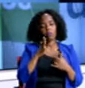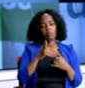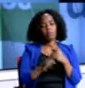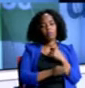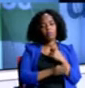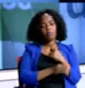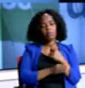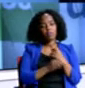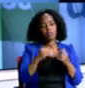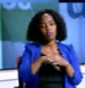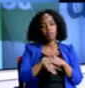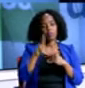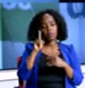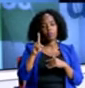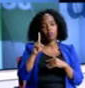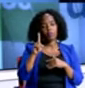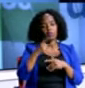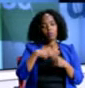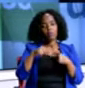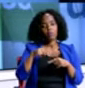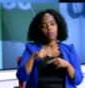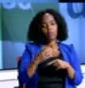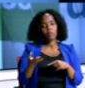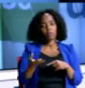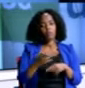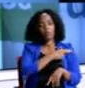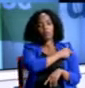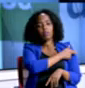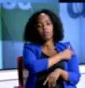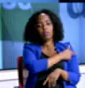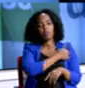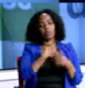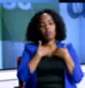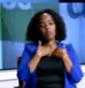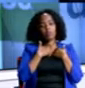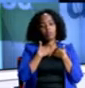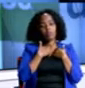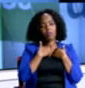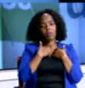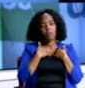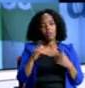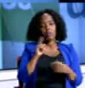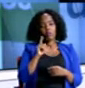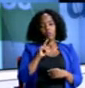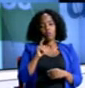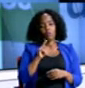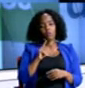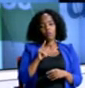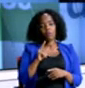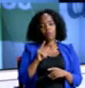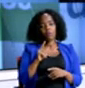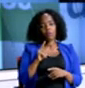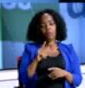kuni namato konseni raidam namni sun yero amma tana kana wal ansara jiraachu sa akka sumas namni kun enyu enyu dan wal qab